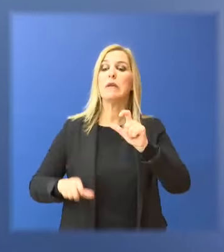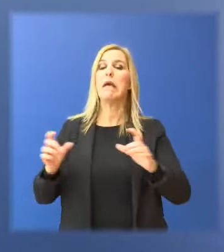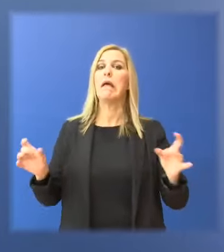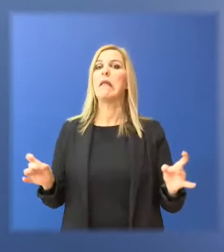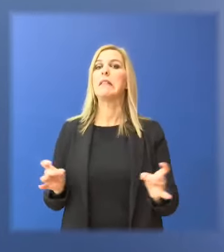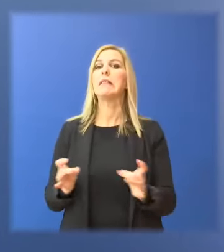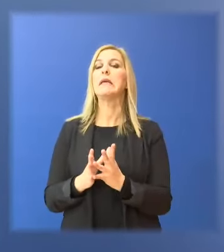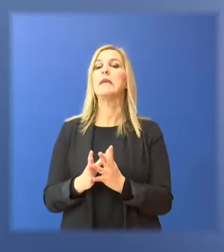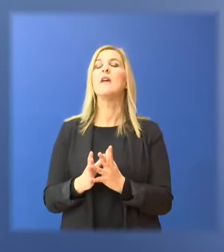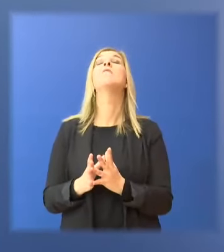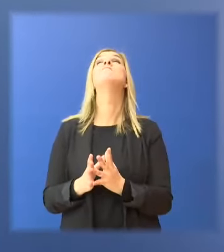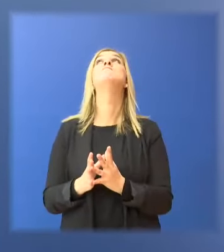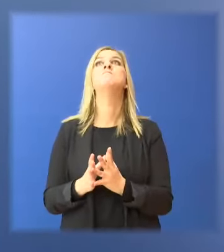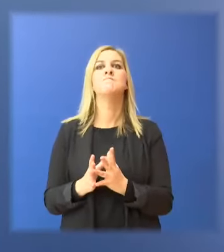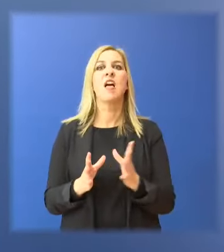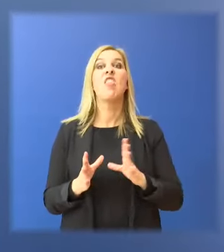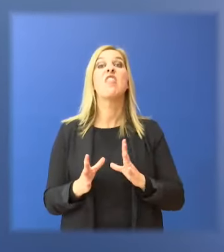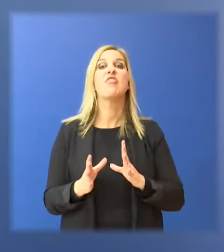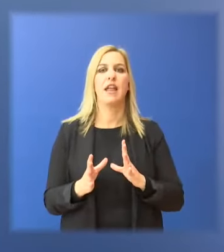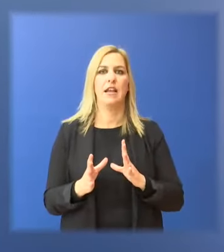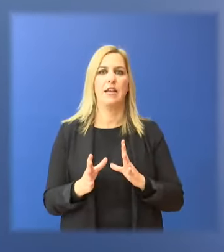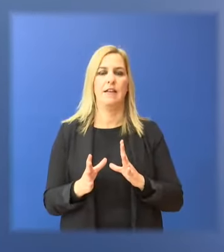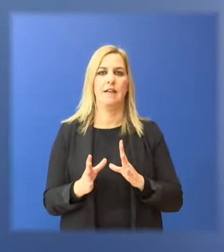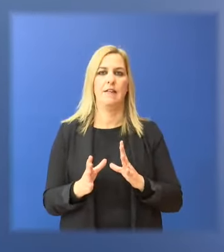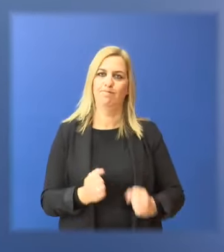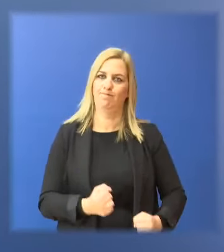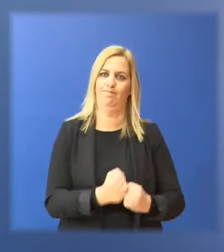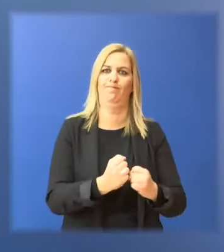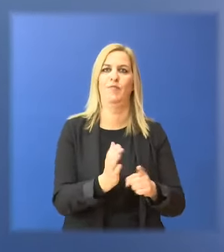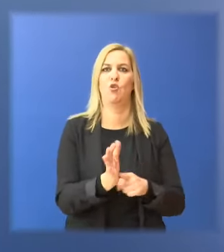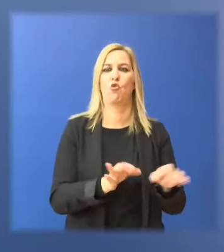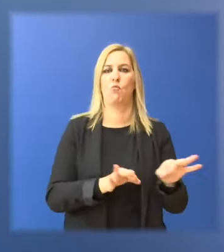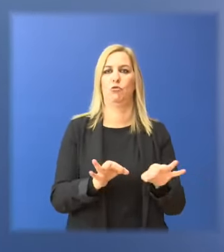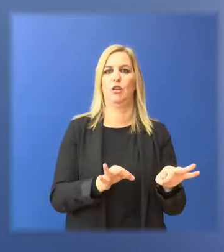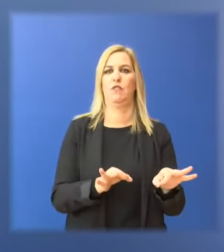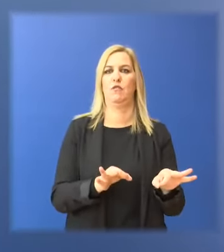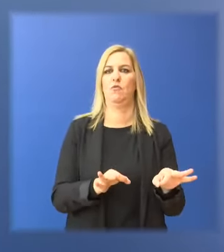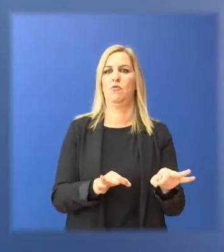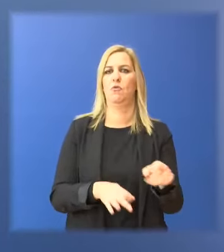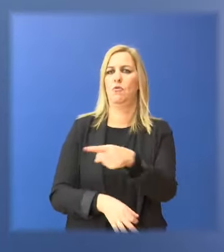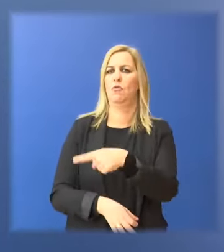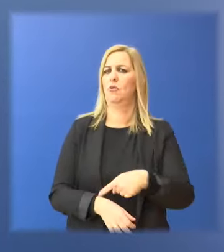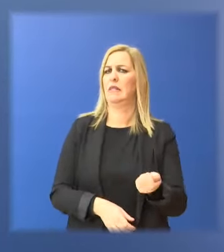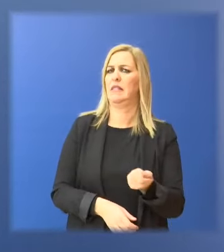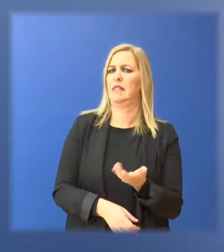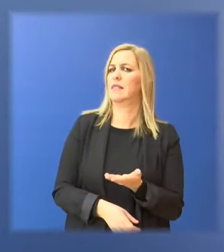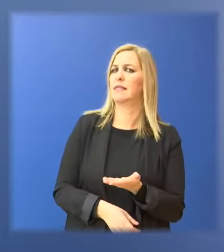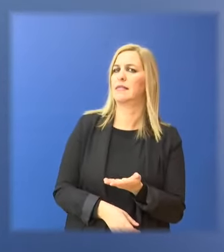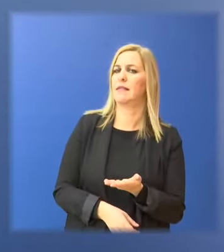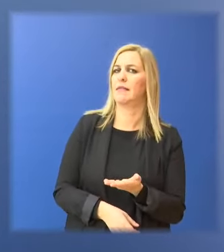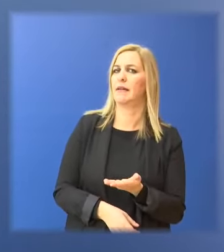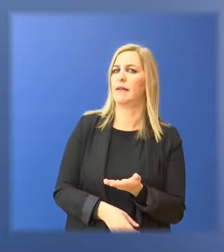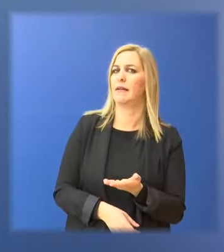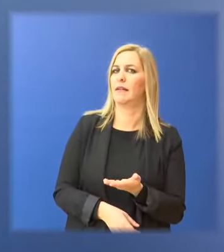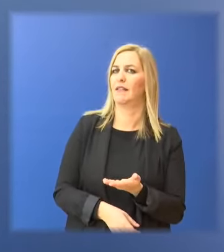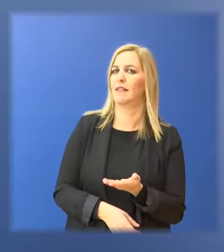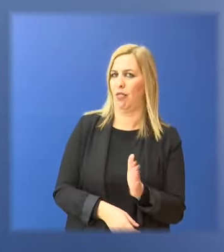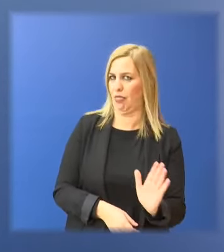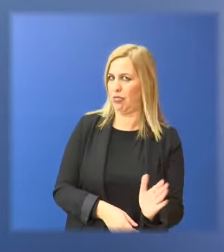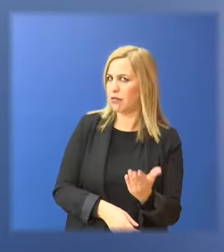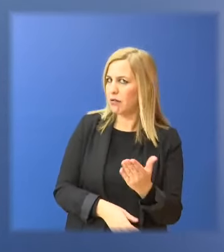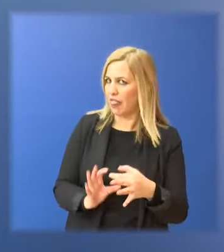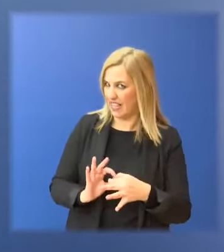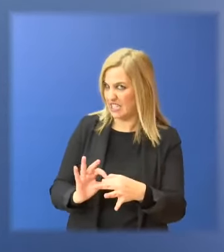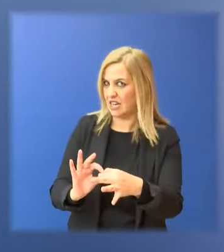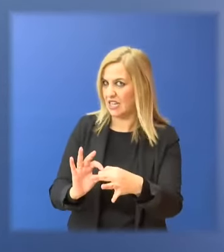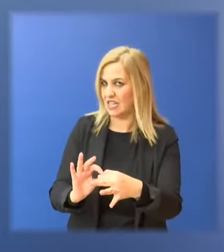να δυσκολεύονται να υπερψηφίσουν το συγκεκριμένο νομοσχέδιο, τι θα γίνει με αυτούς σε ό,τι αφορά την τύχη τους και τη συνέχεια